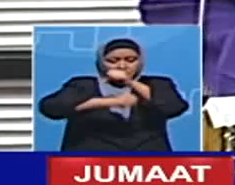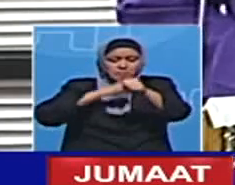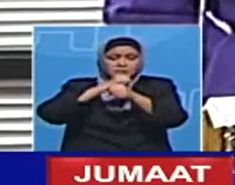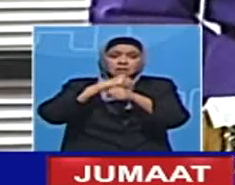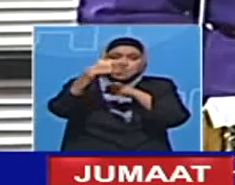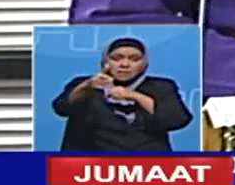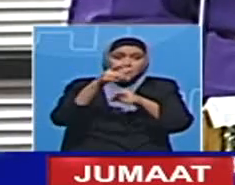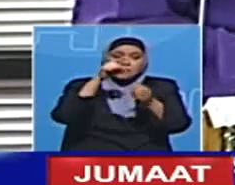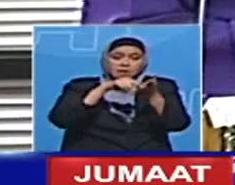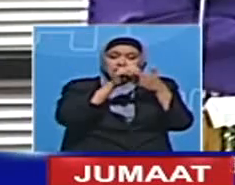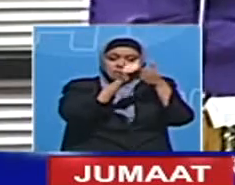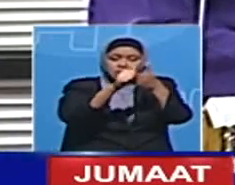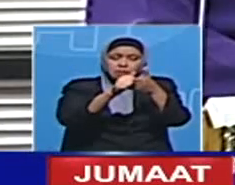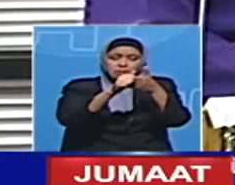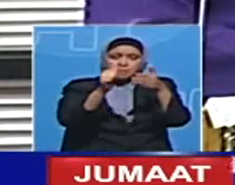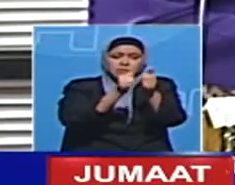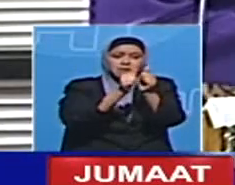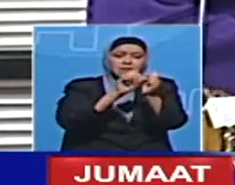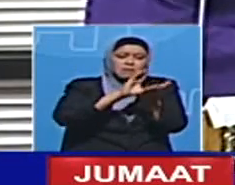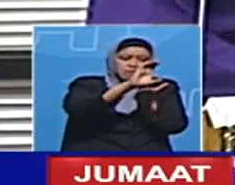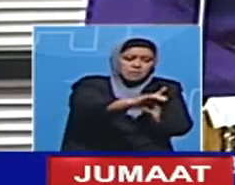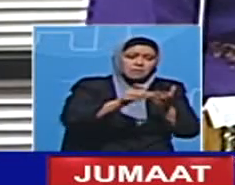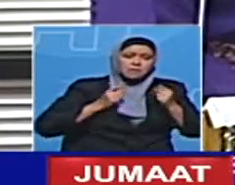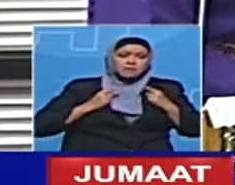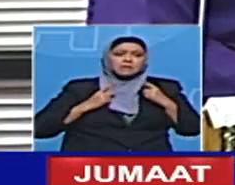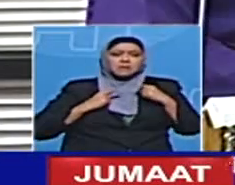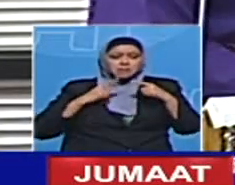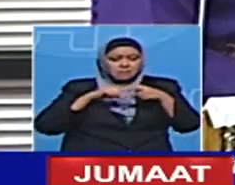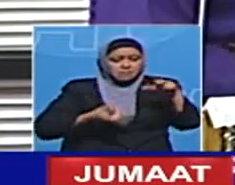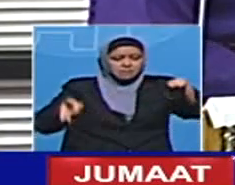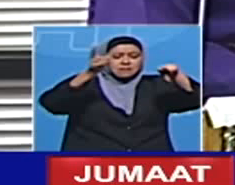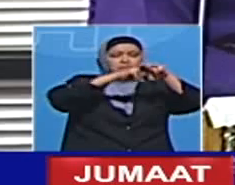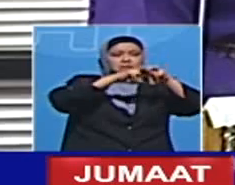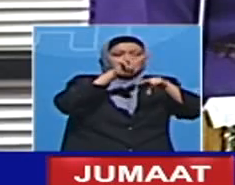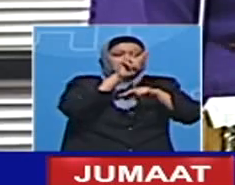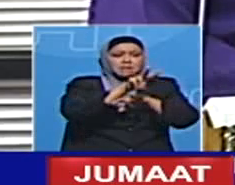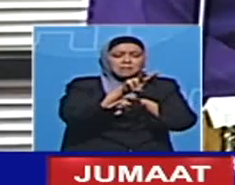akan dipacu oleh pelaburan swasta yang meningkat sebanyak